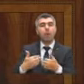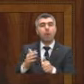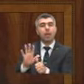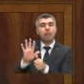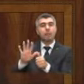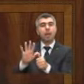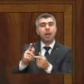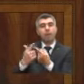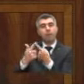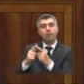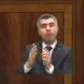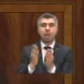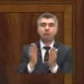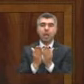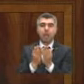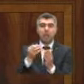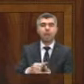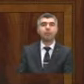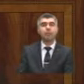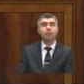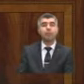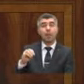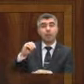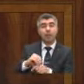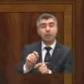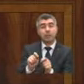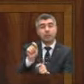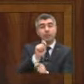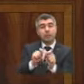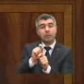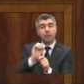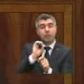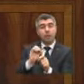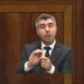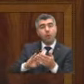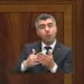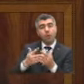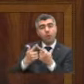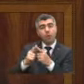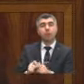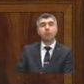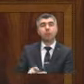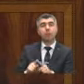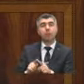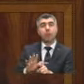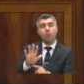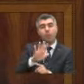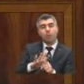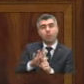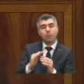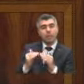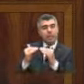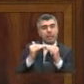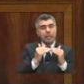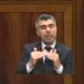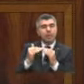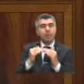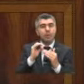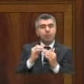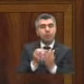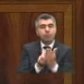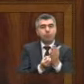المعنية بالتمدرس، فضلا عن تهيئ مشروع إطار مرجعي وطني من أجل ملائمة نظام